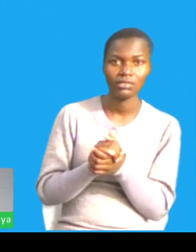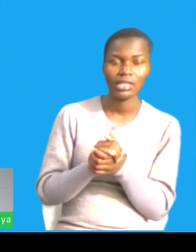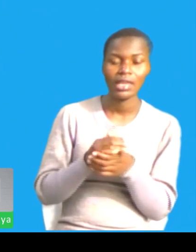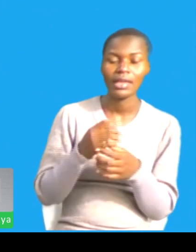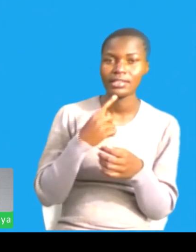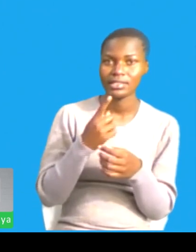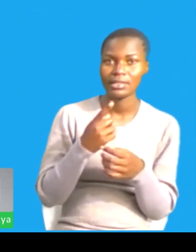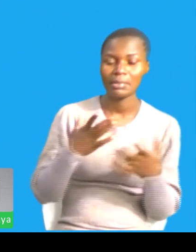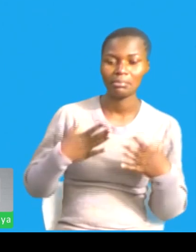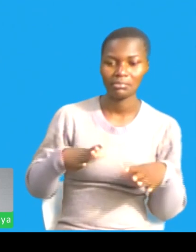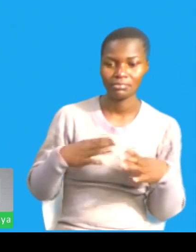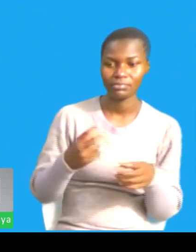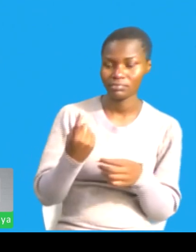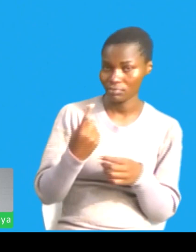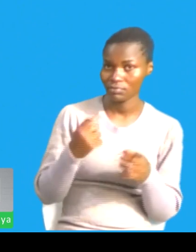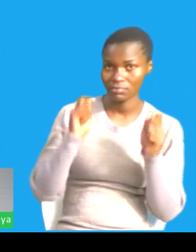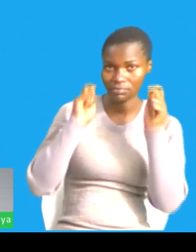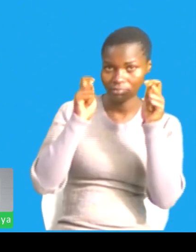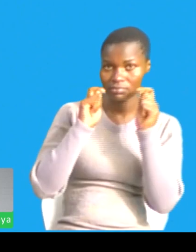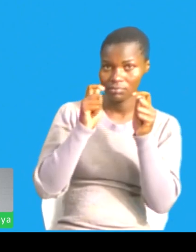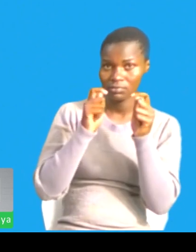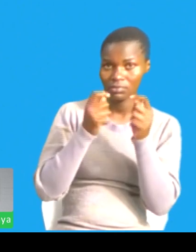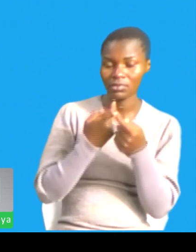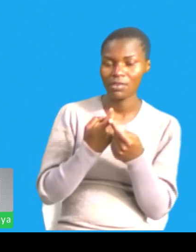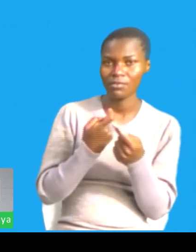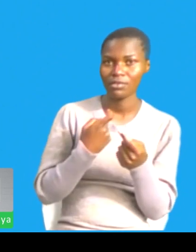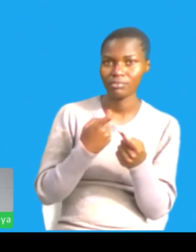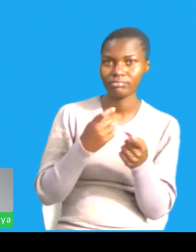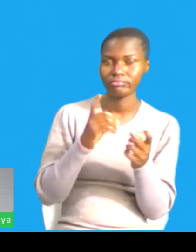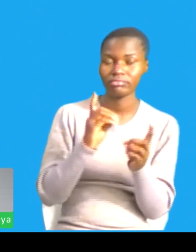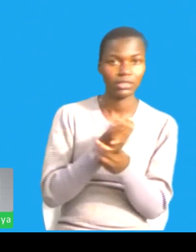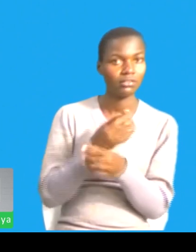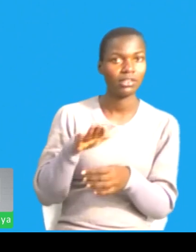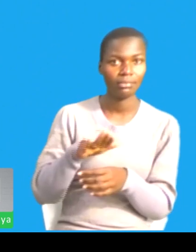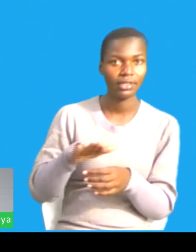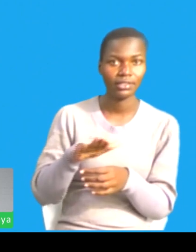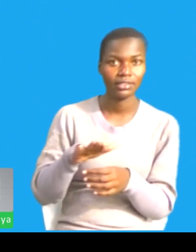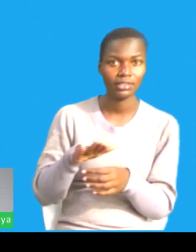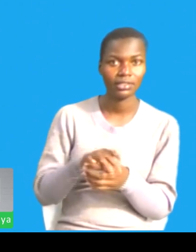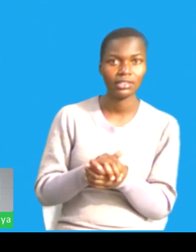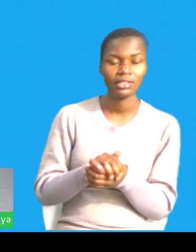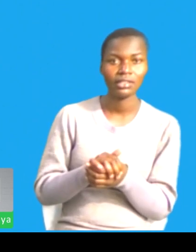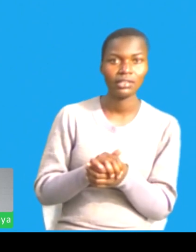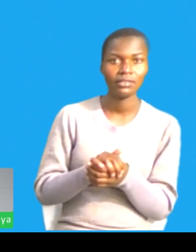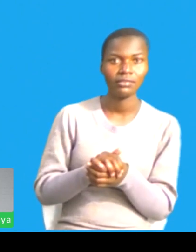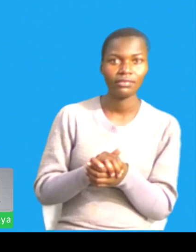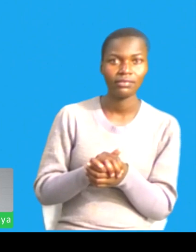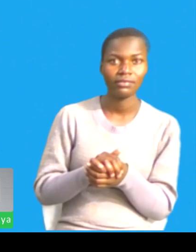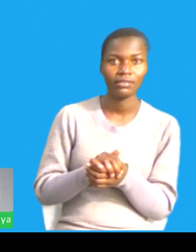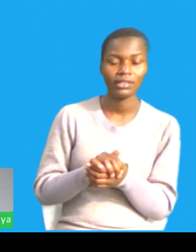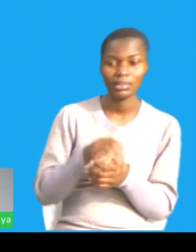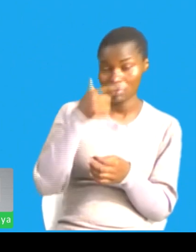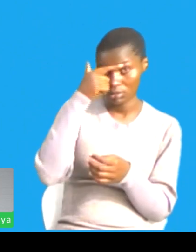wale walikuja demo ni wa kutoka eneo fulani. Hiyo ni ethnic profiling, kwa